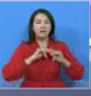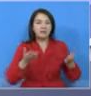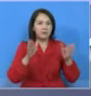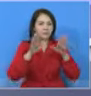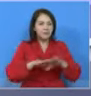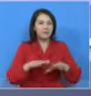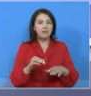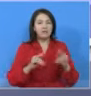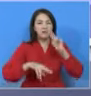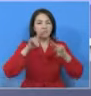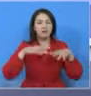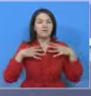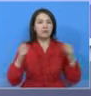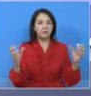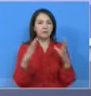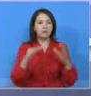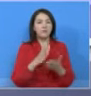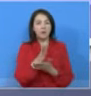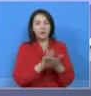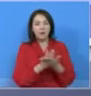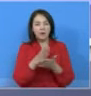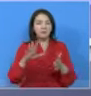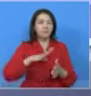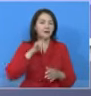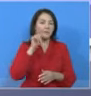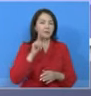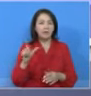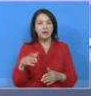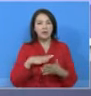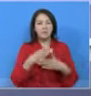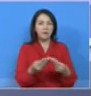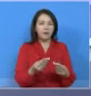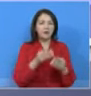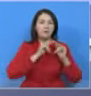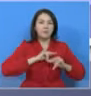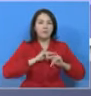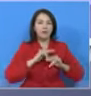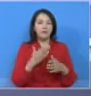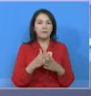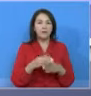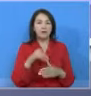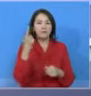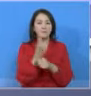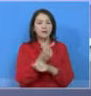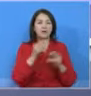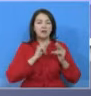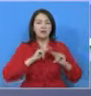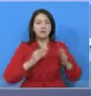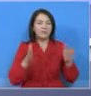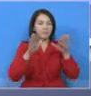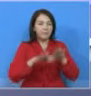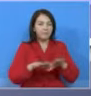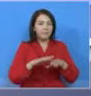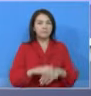рабочих мест в сфере строительства, здравоохранения и услуг. Кроме того, молодым ребятам было предложено трудоустройство по проекту «Первое рабочее место».